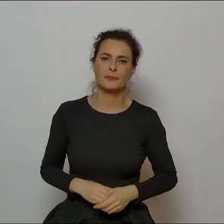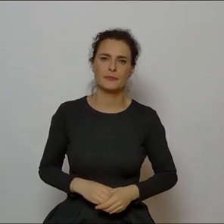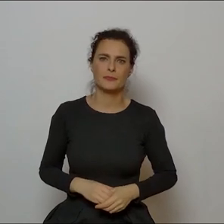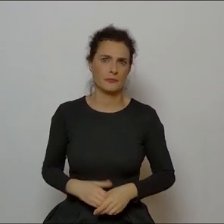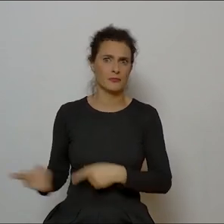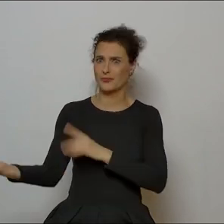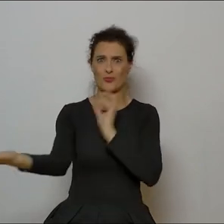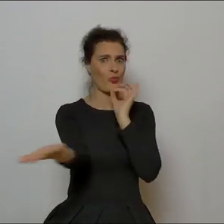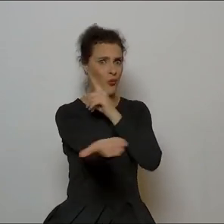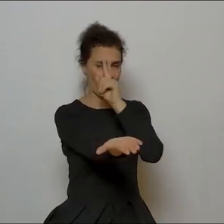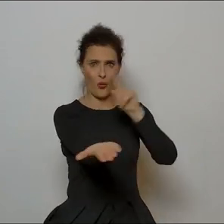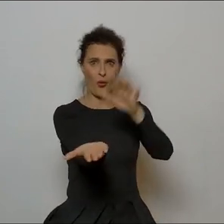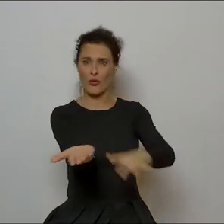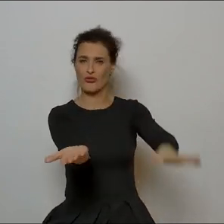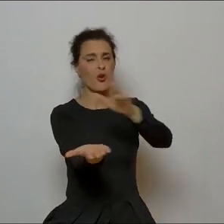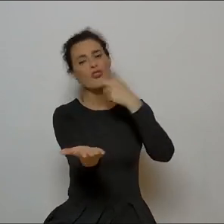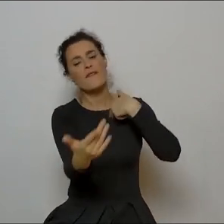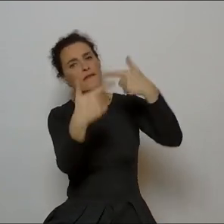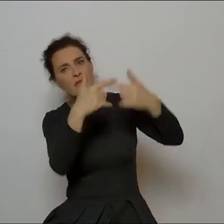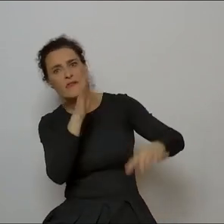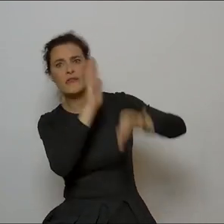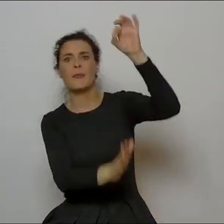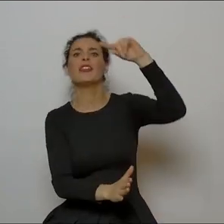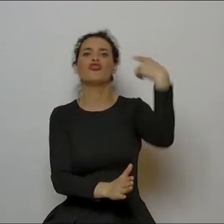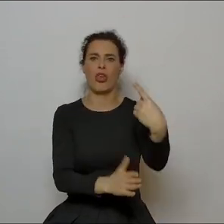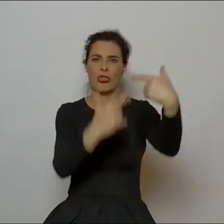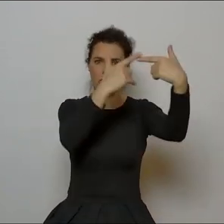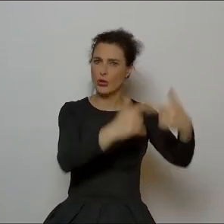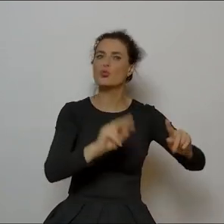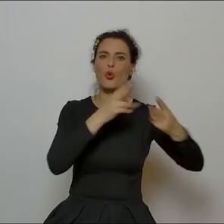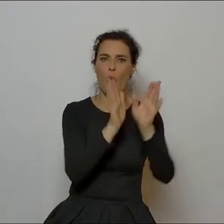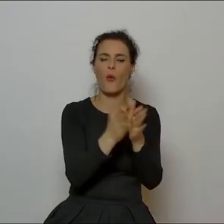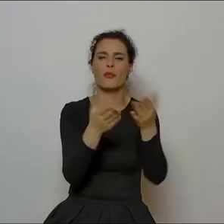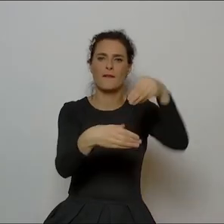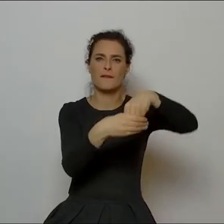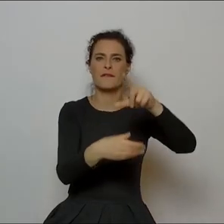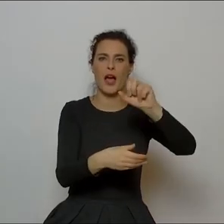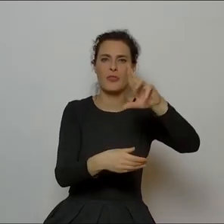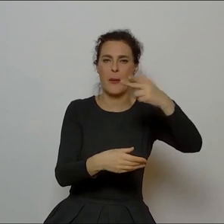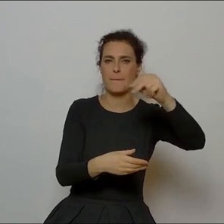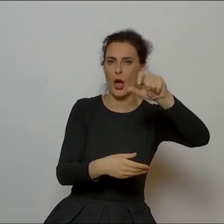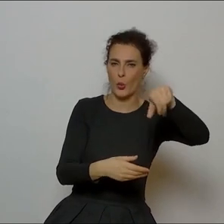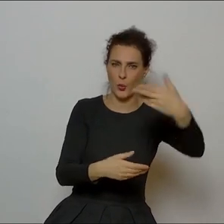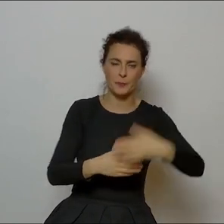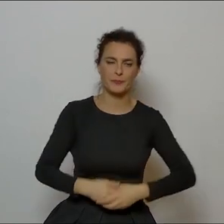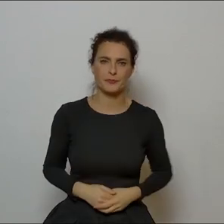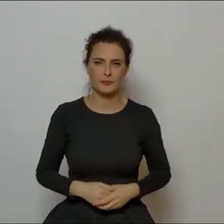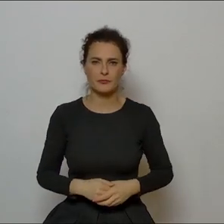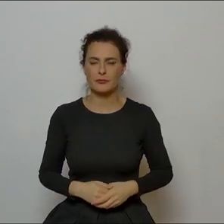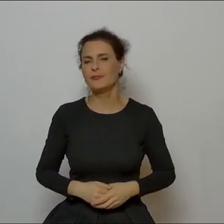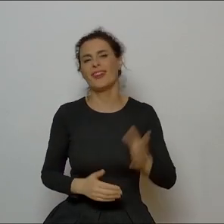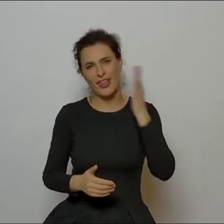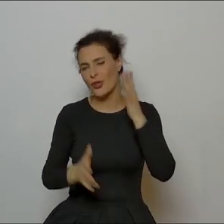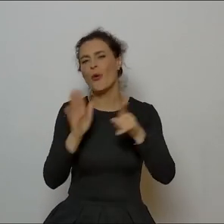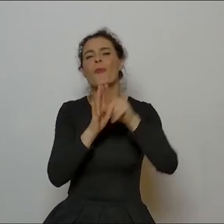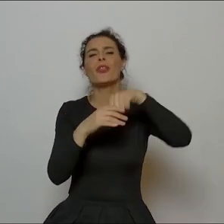publiczność, mogli sobie wybrać jeden utwór z Wademeką i do tego stworzyć muzykę. Tam były jakieś wyjątki, oczywiście, bo rapsod nie jest